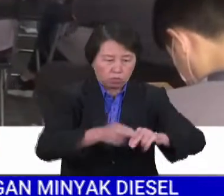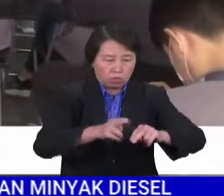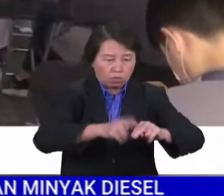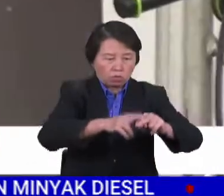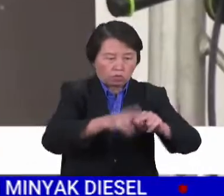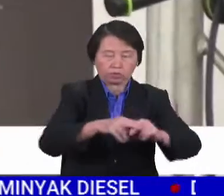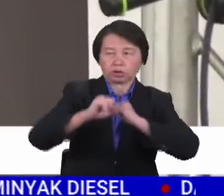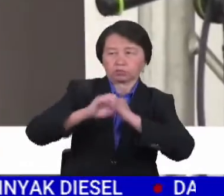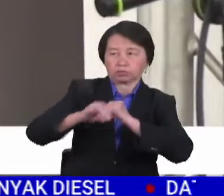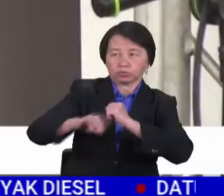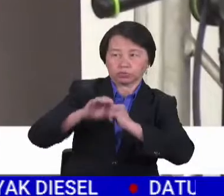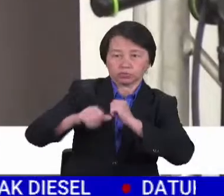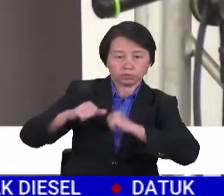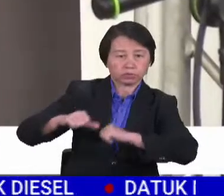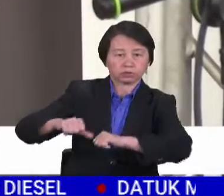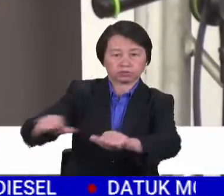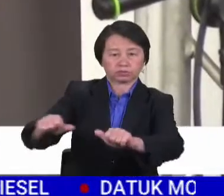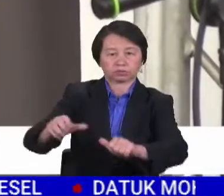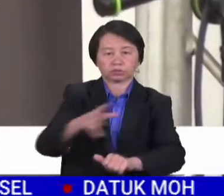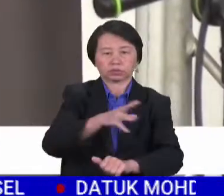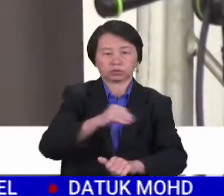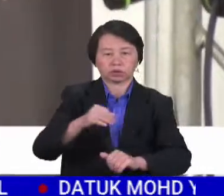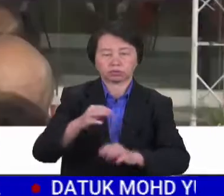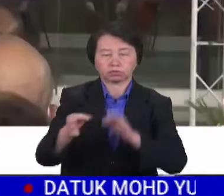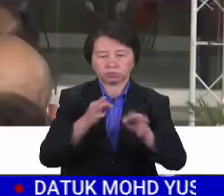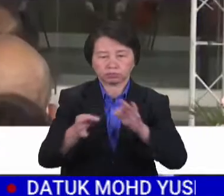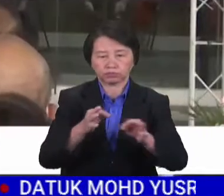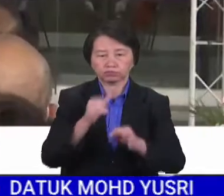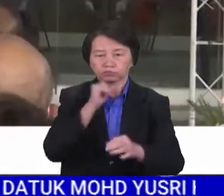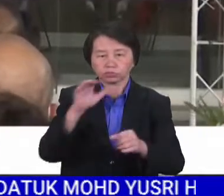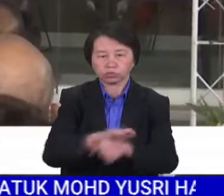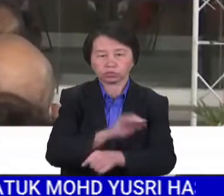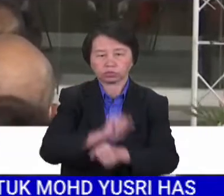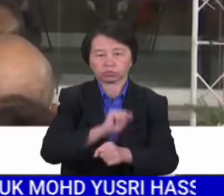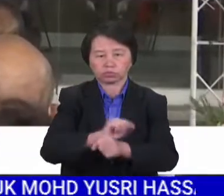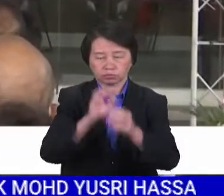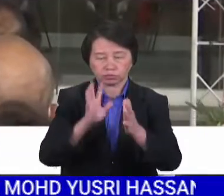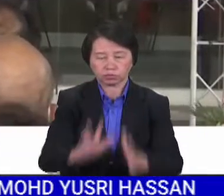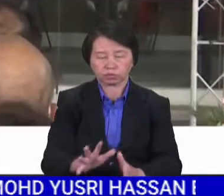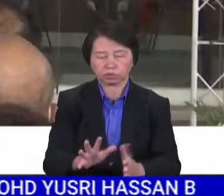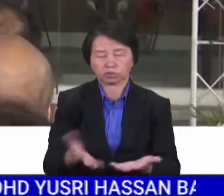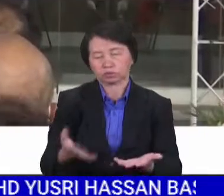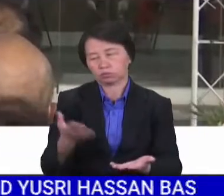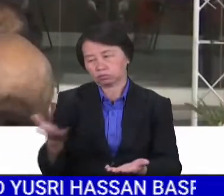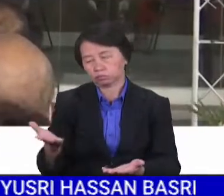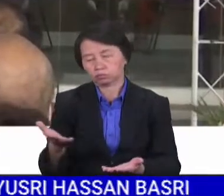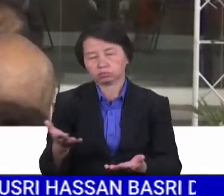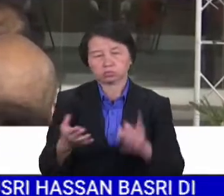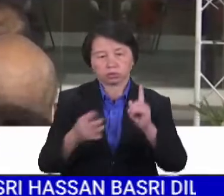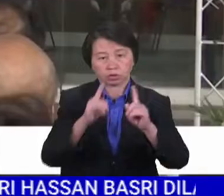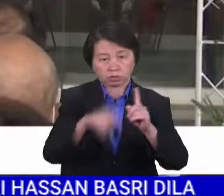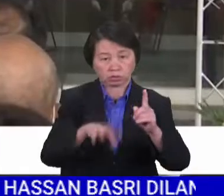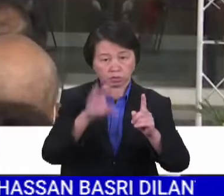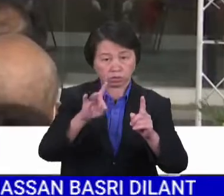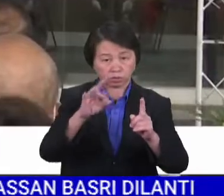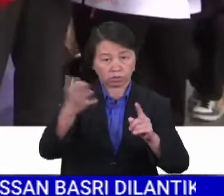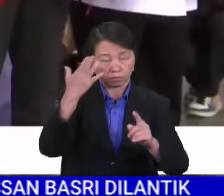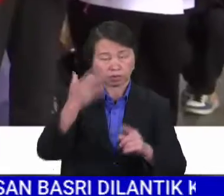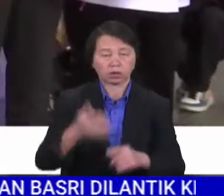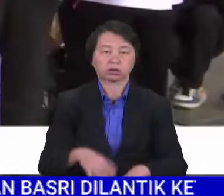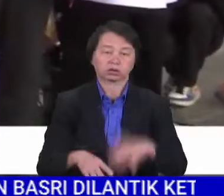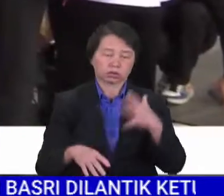selain promosi berterusan sementara itu mulai sebagai kekurangan tenaga kerja perdagangan katanya berguna satu oh selepas